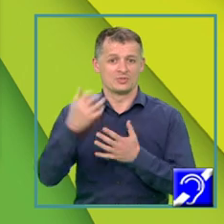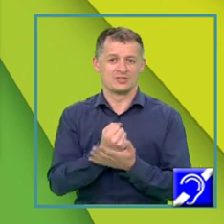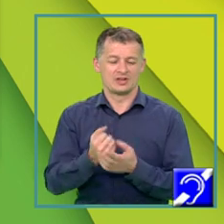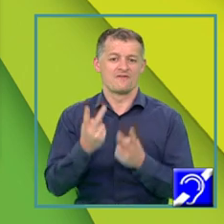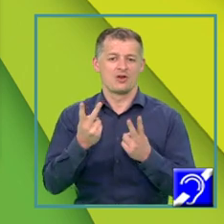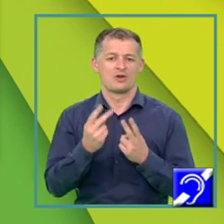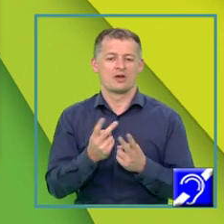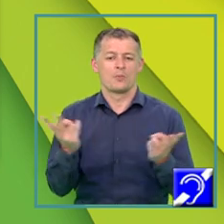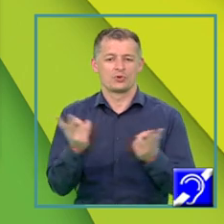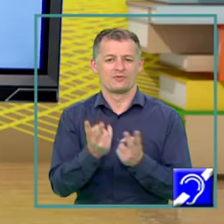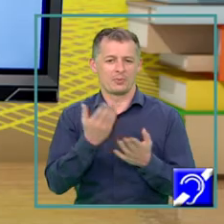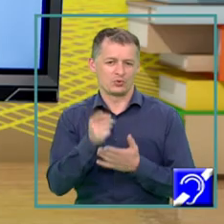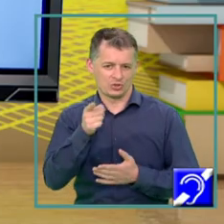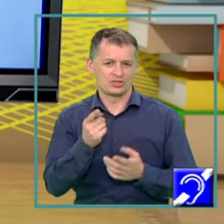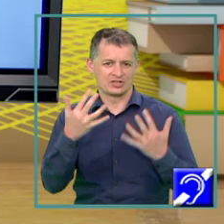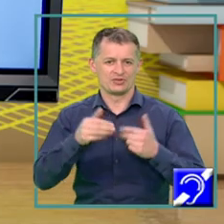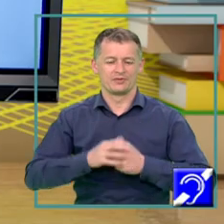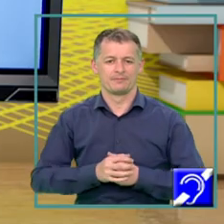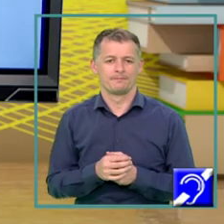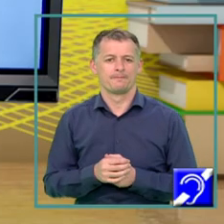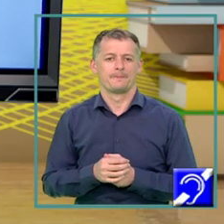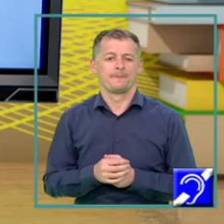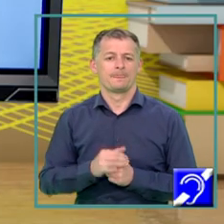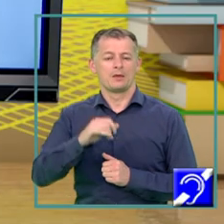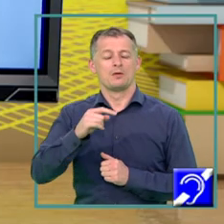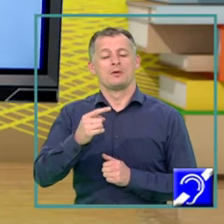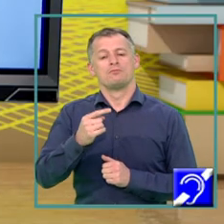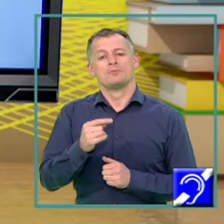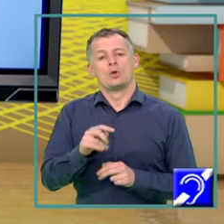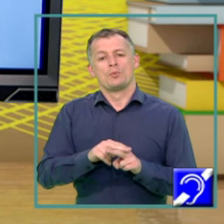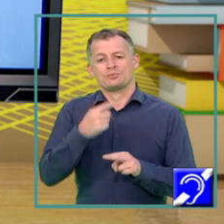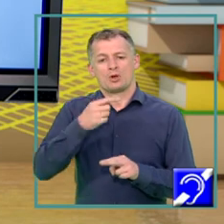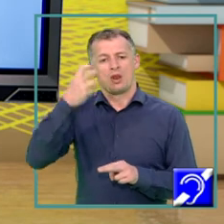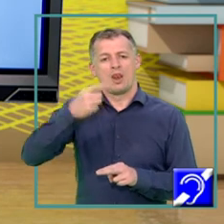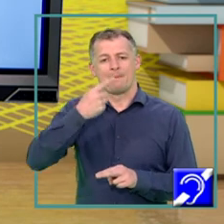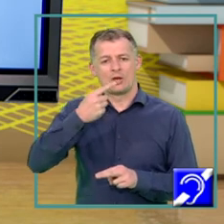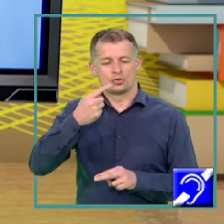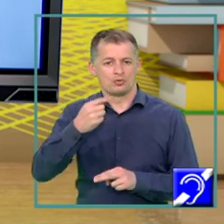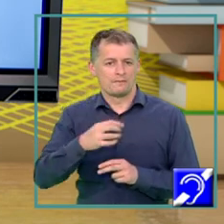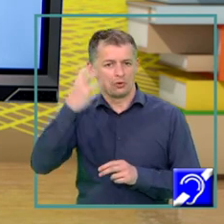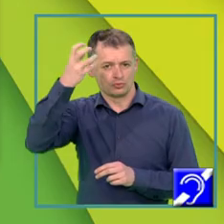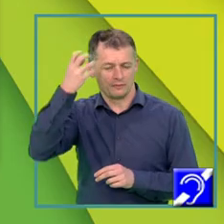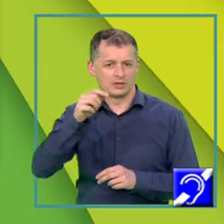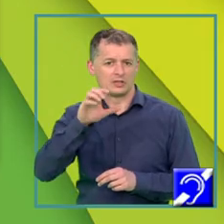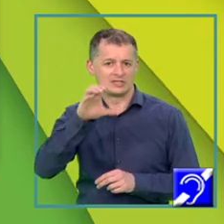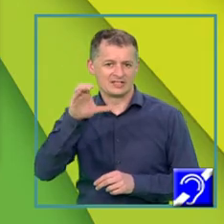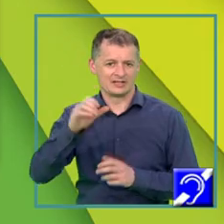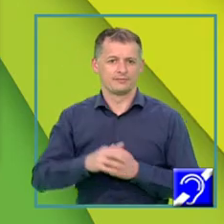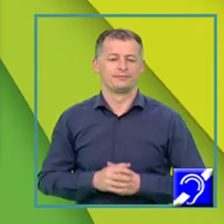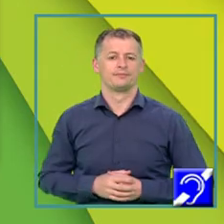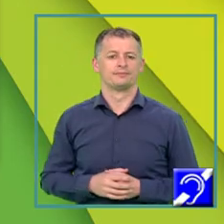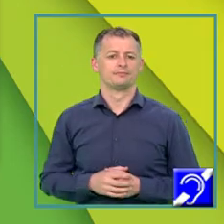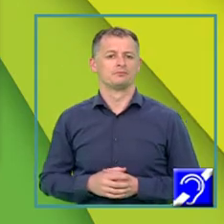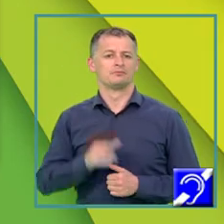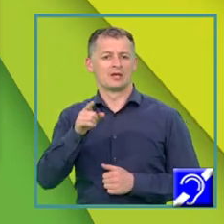corespunzătoare A cifrei conform filozofiei limbajului si șirul de caractere sunt tablouri unidimensionale cu elemente ce ați